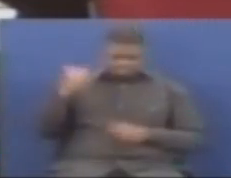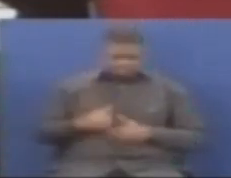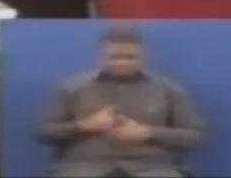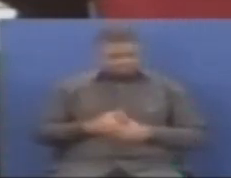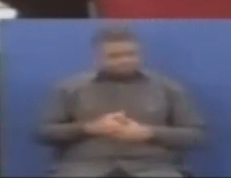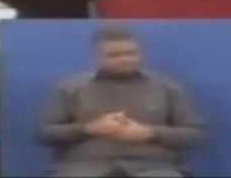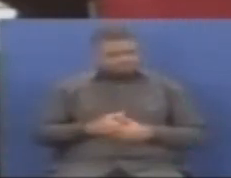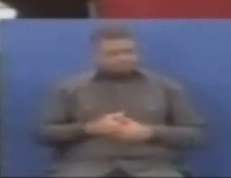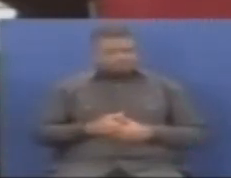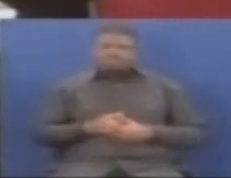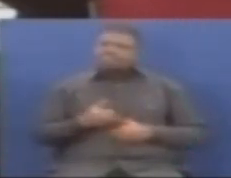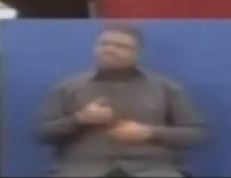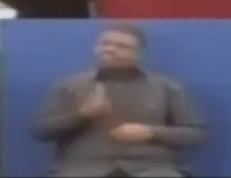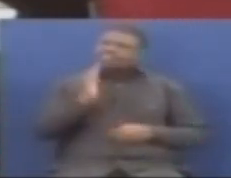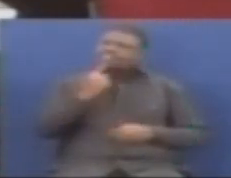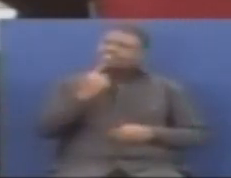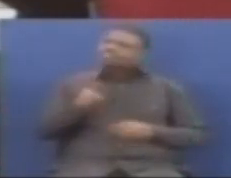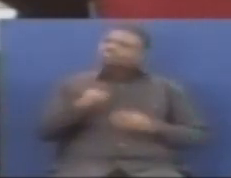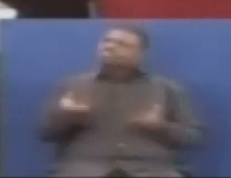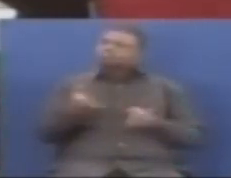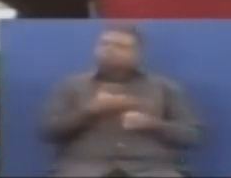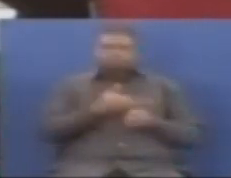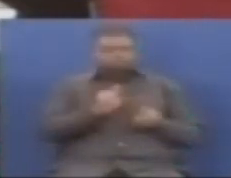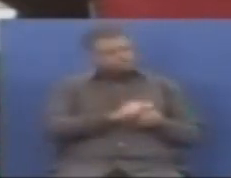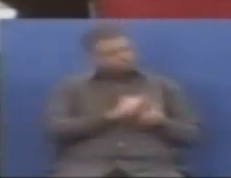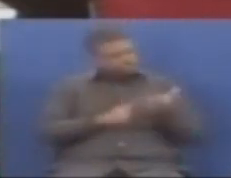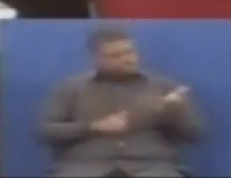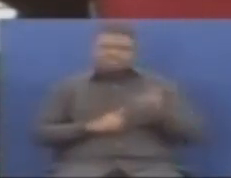Je, nini kauli ya serikali juu ya jambo hili?